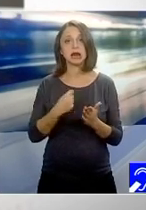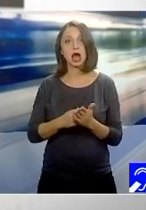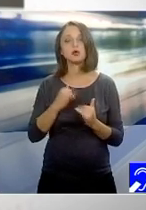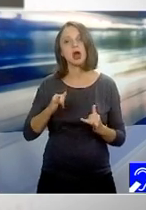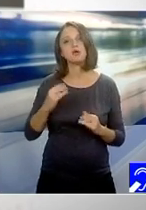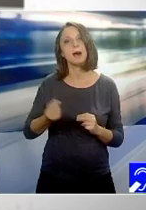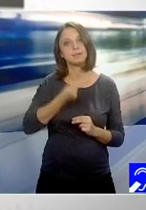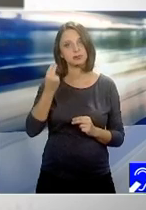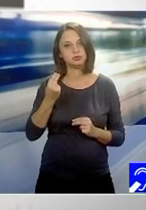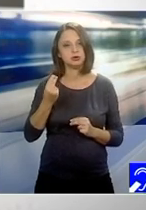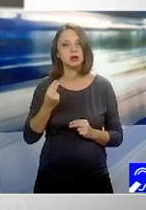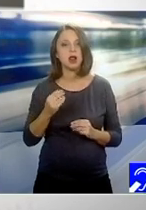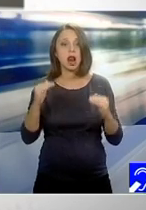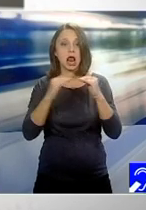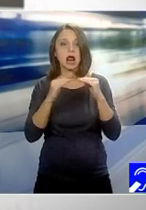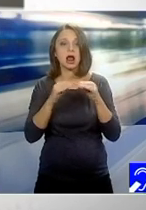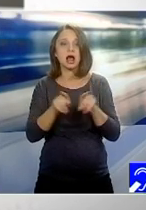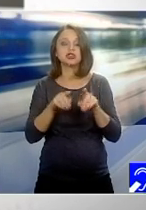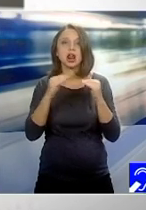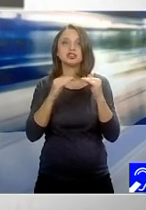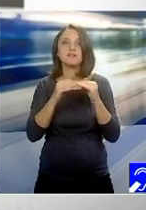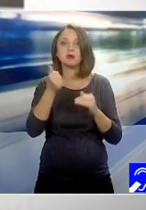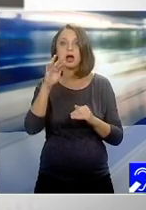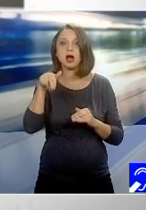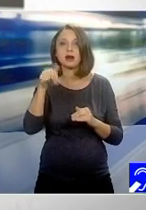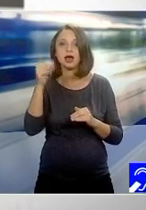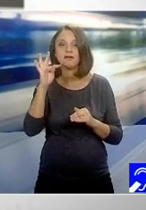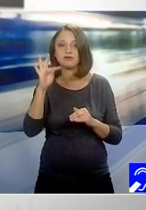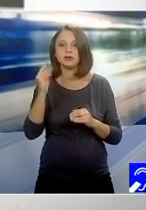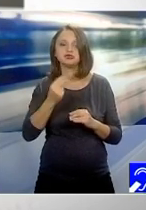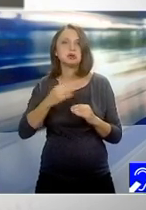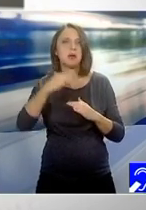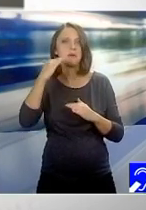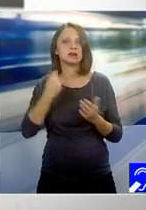la nivelul ANAF-ului, adică salarii de aproape 3 ori mai mari.